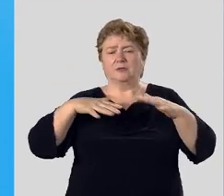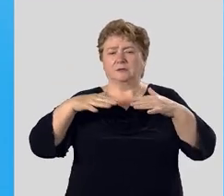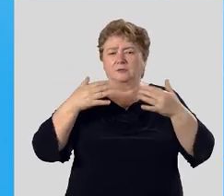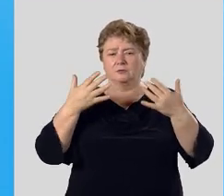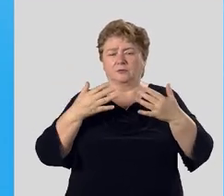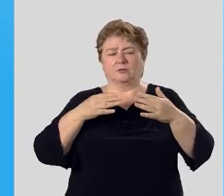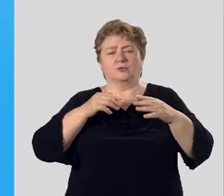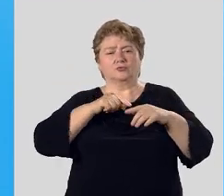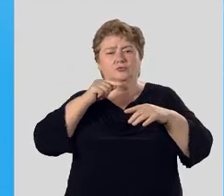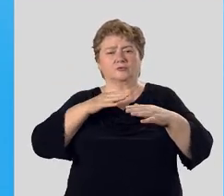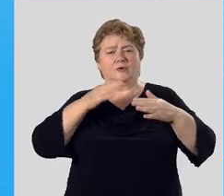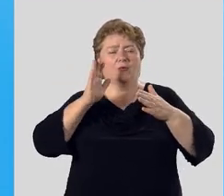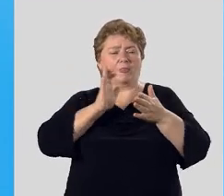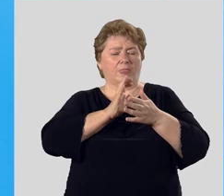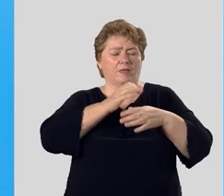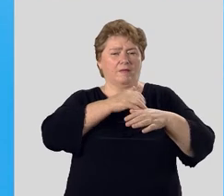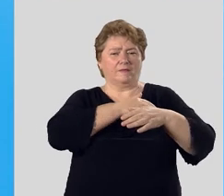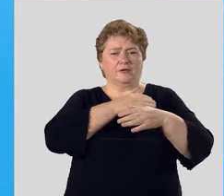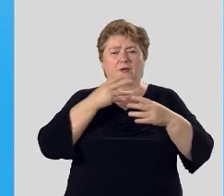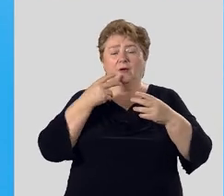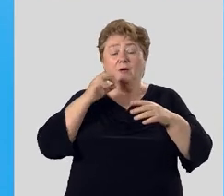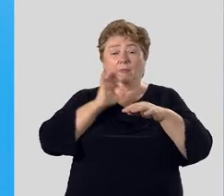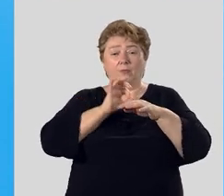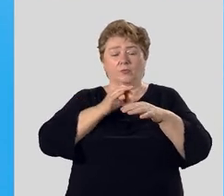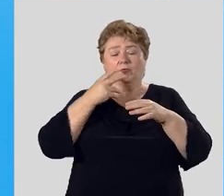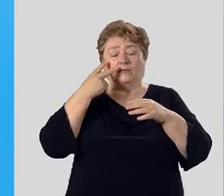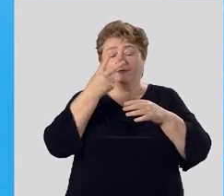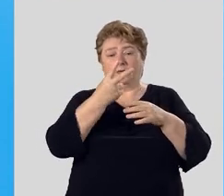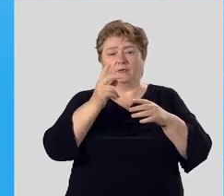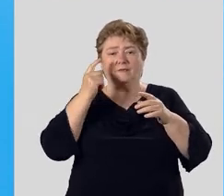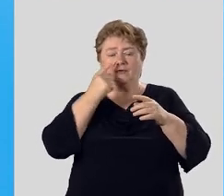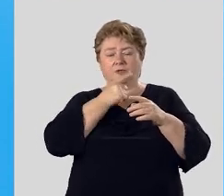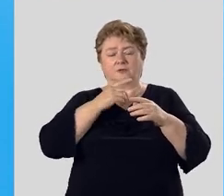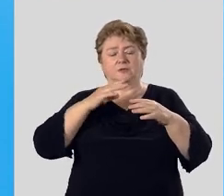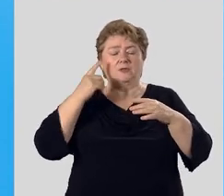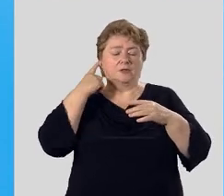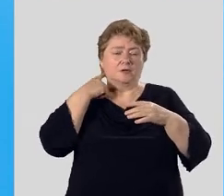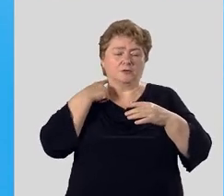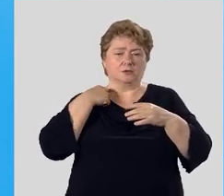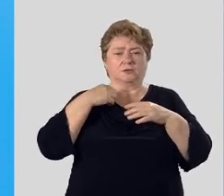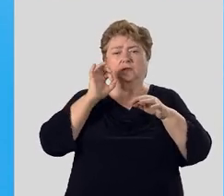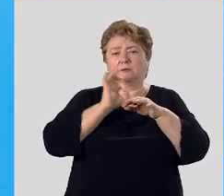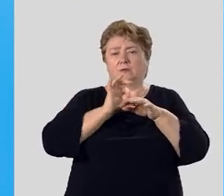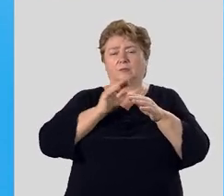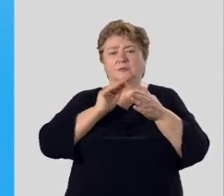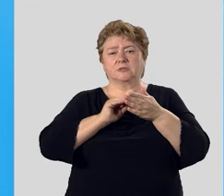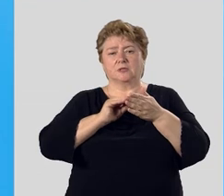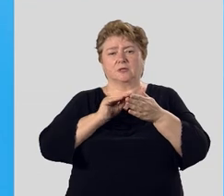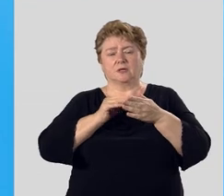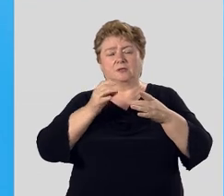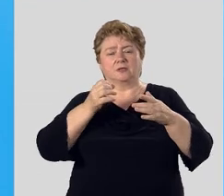чувство давления, боль и двоение в глазах, ощущение неловкости в области шеи,